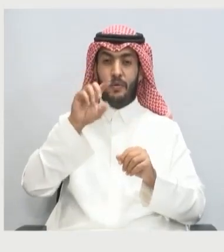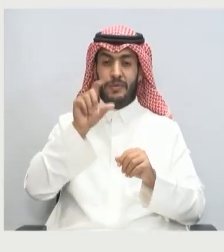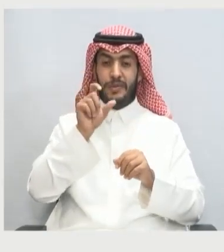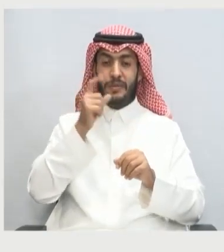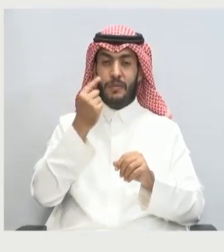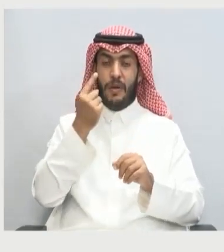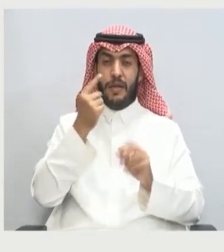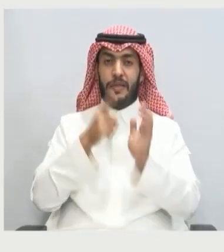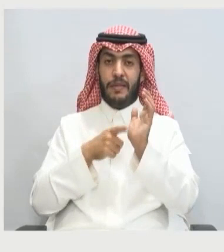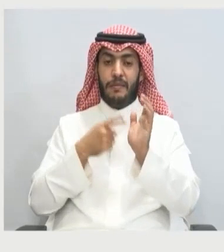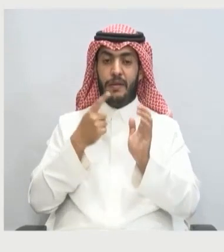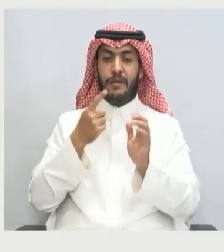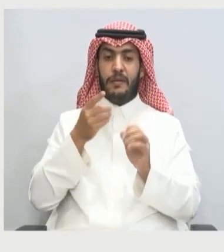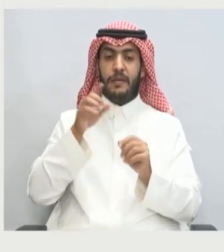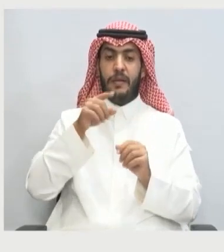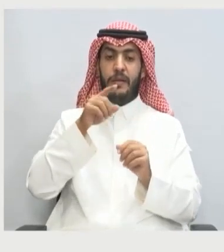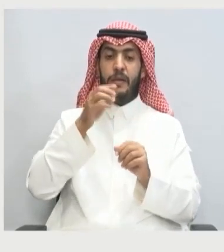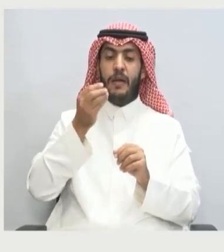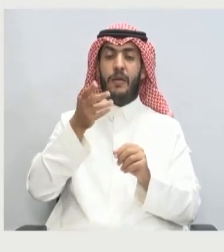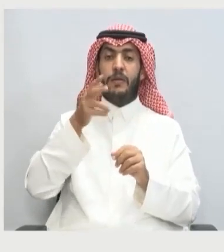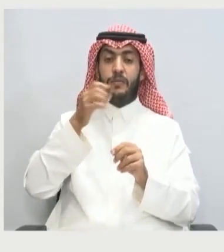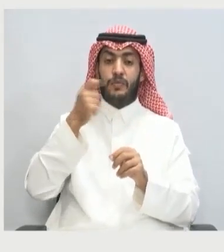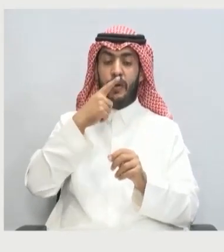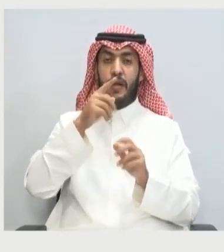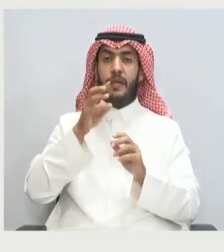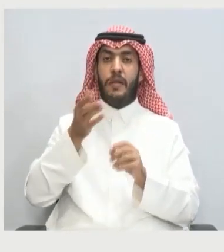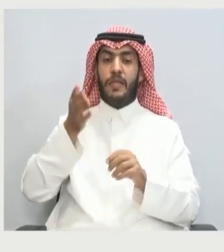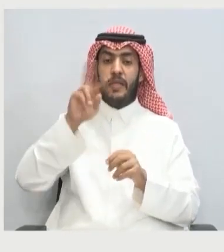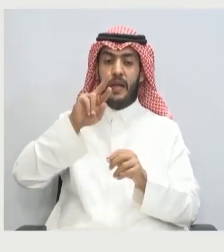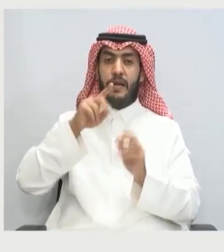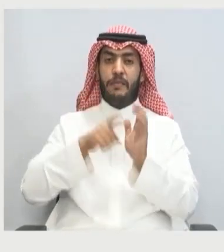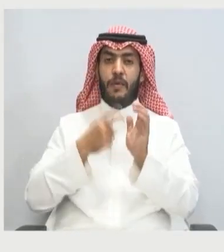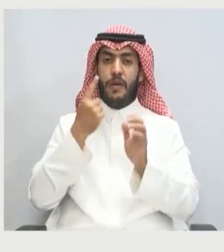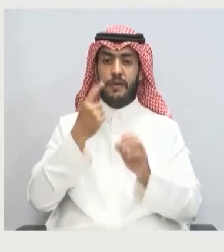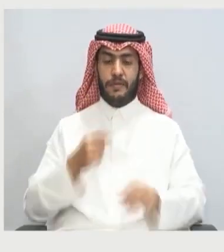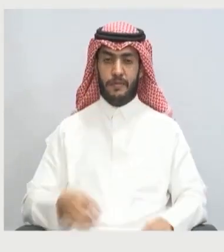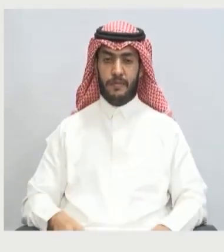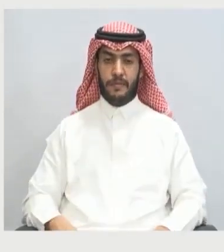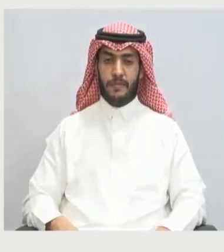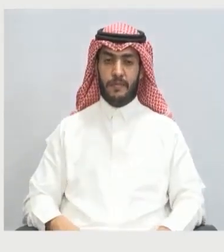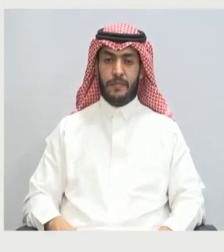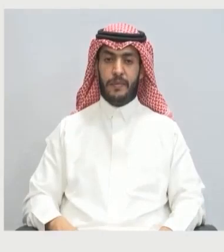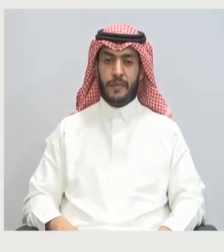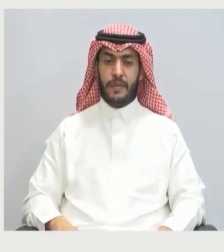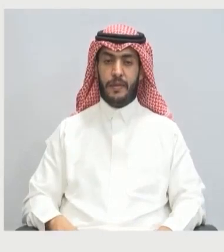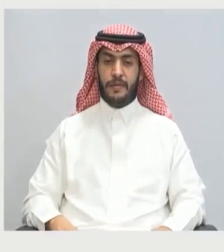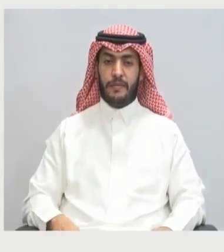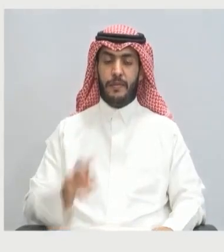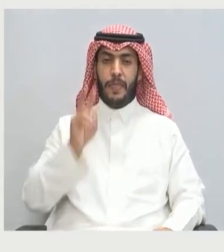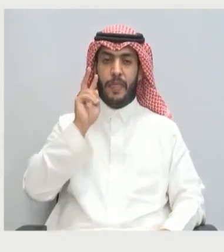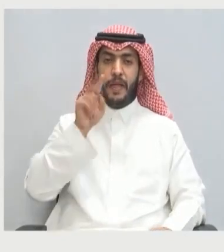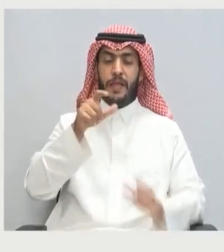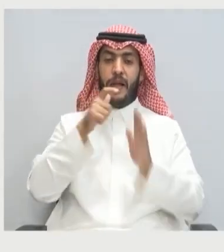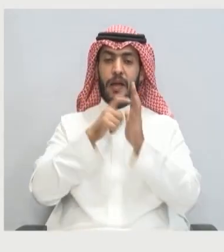الهيدروجين مره واحده فان السرعه تتضاعف ايضا مره واحده انظر كذلك هذا